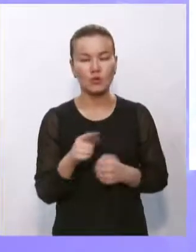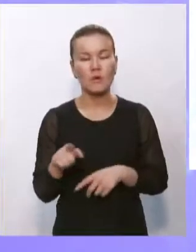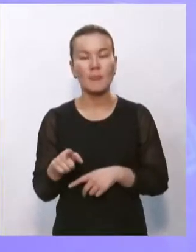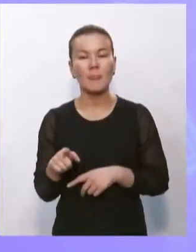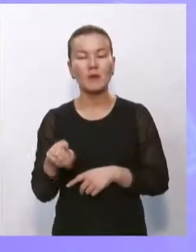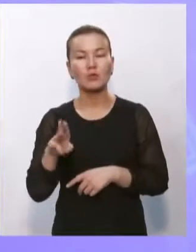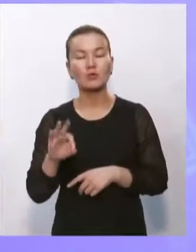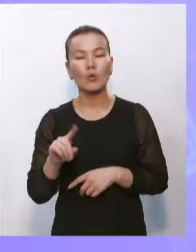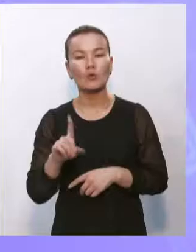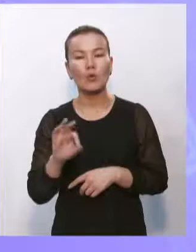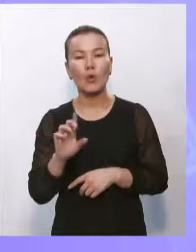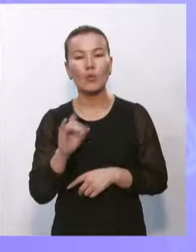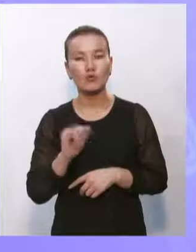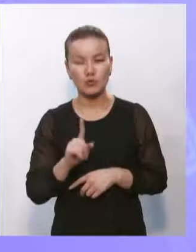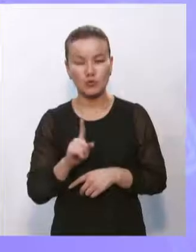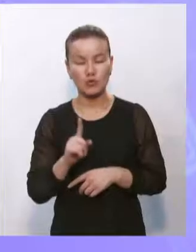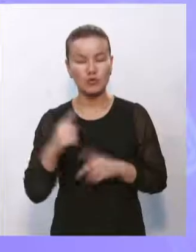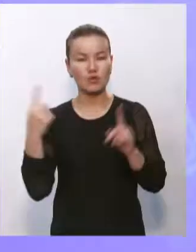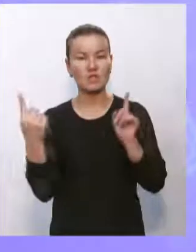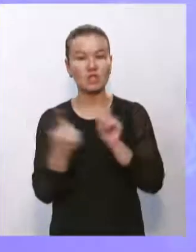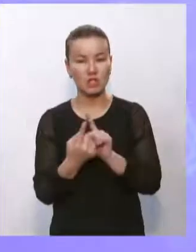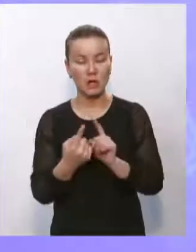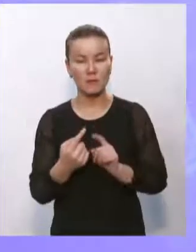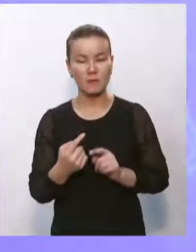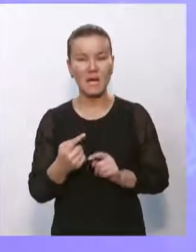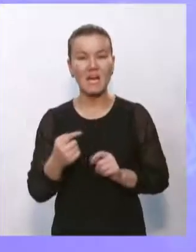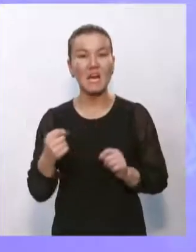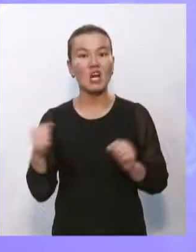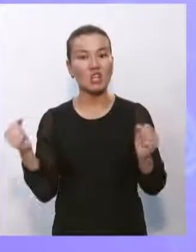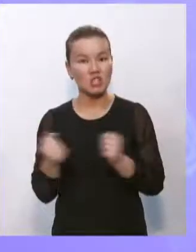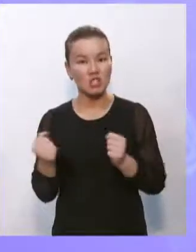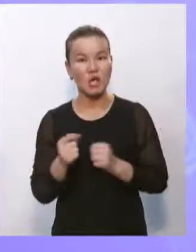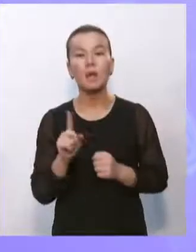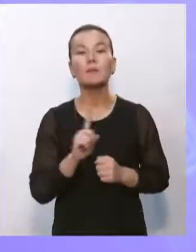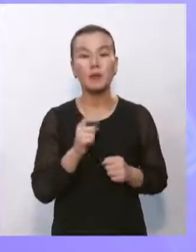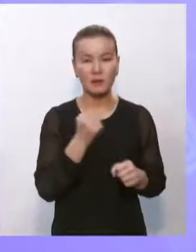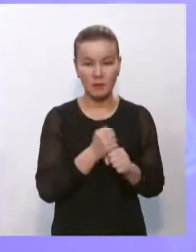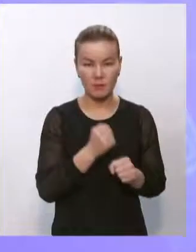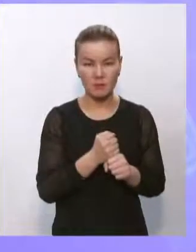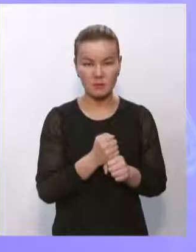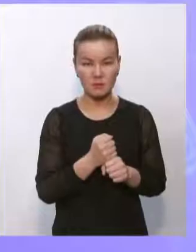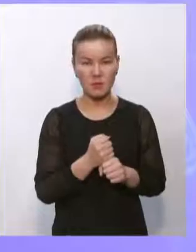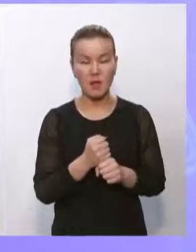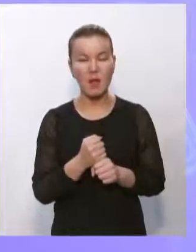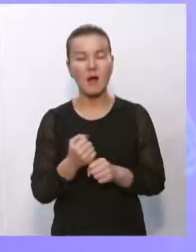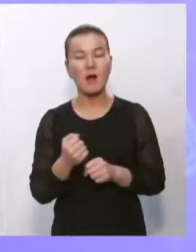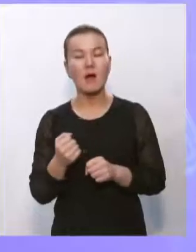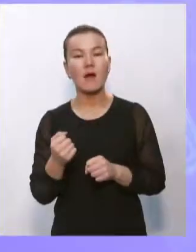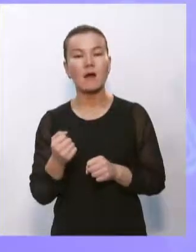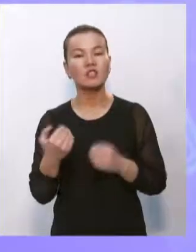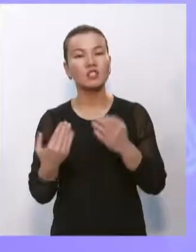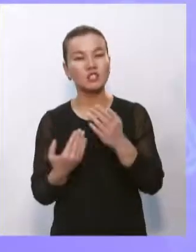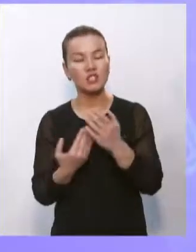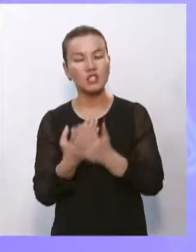Тособуз. Тособуз. Кышында эмне кылабыз? Жаңы жылды тосообуз.